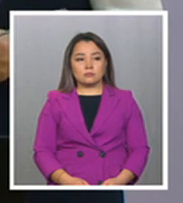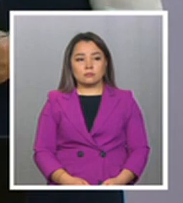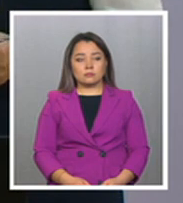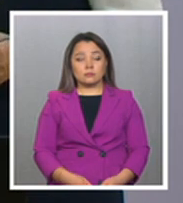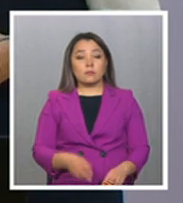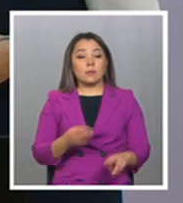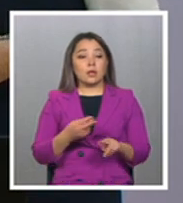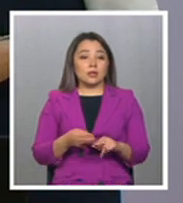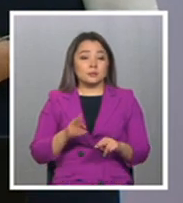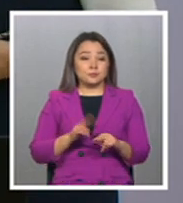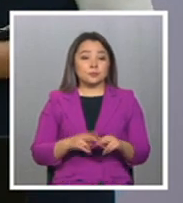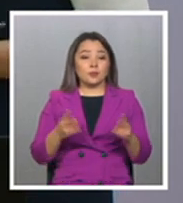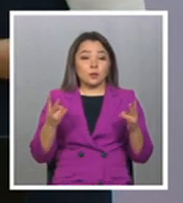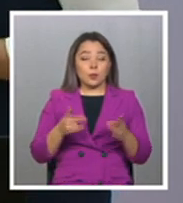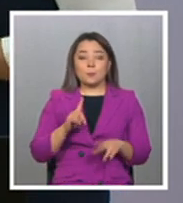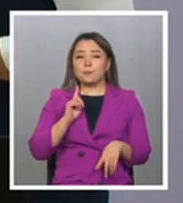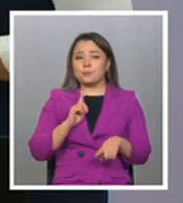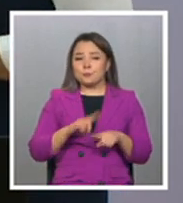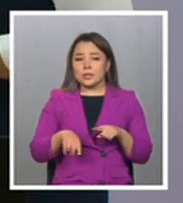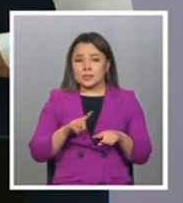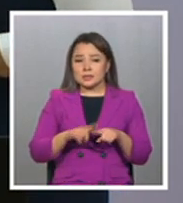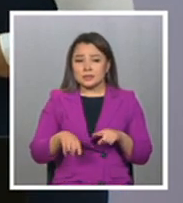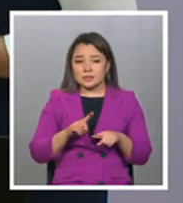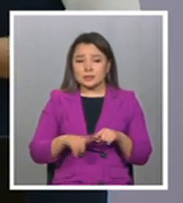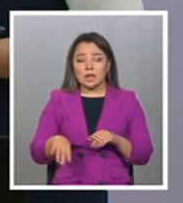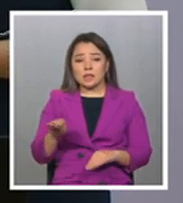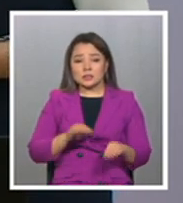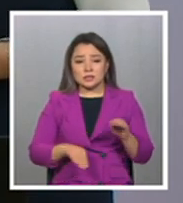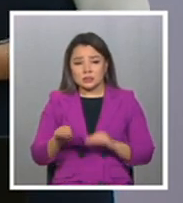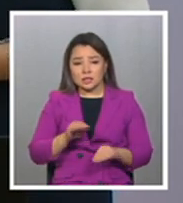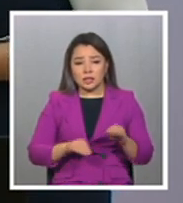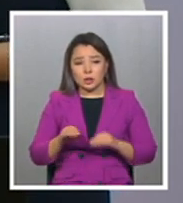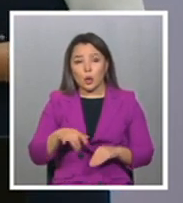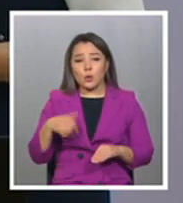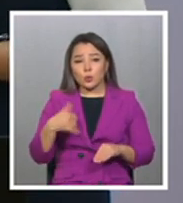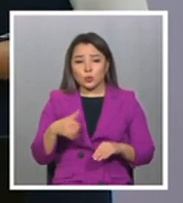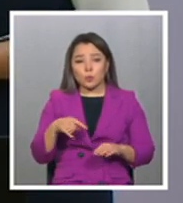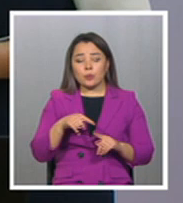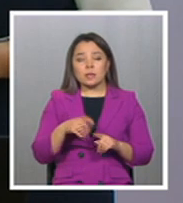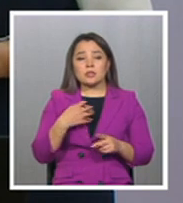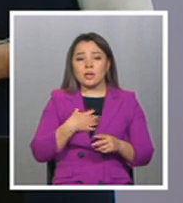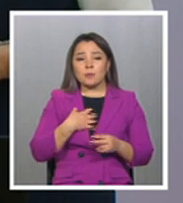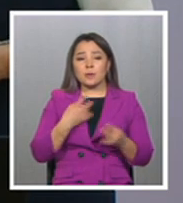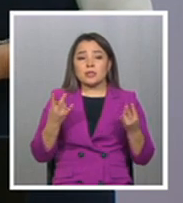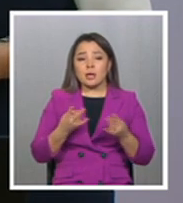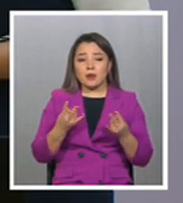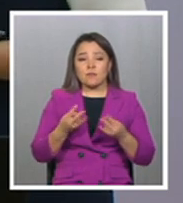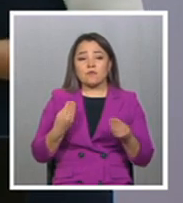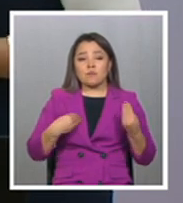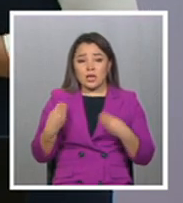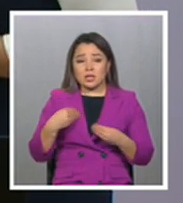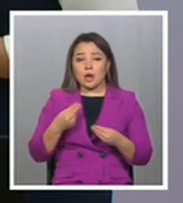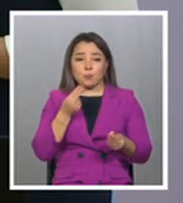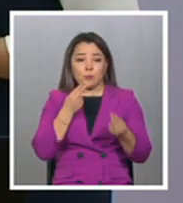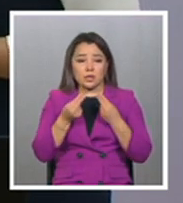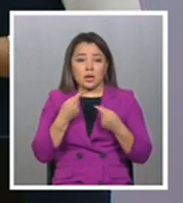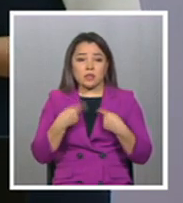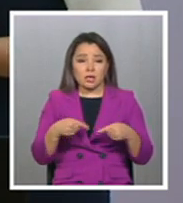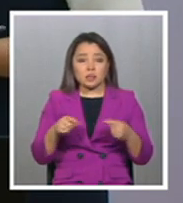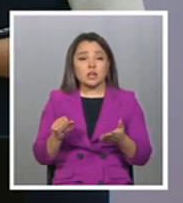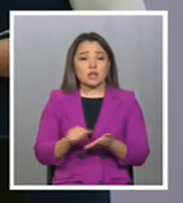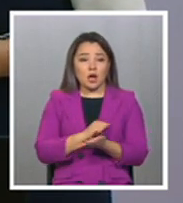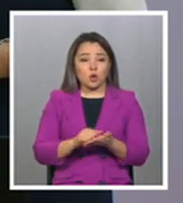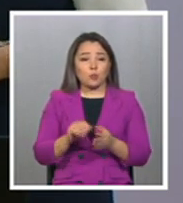Для этого надо быстро сложить в сумку необходимые вещи, продукты питания и документы.